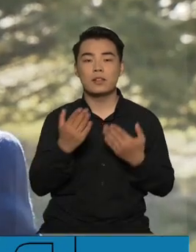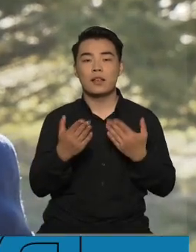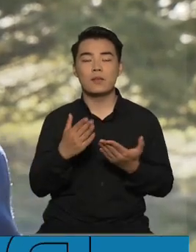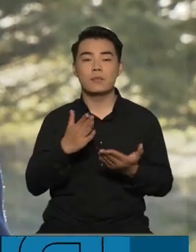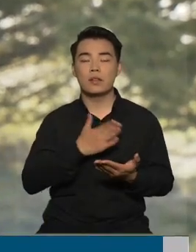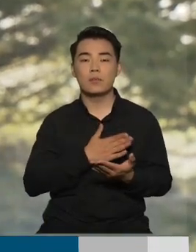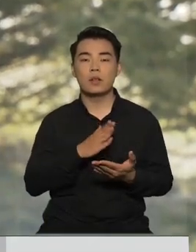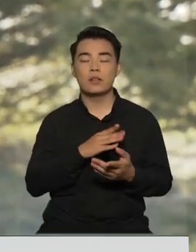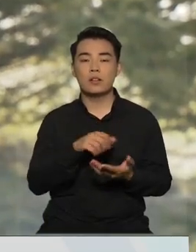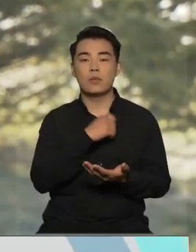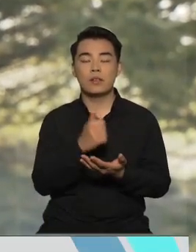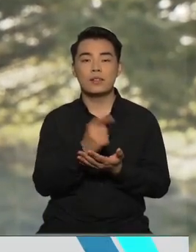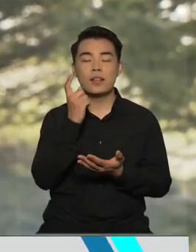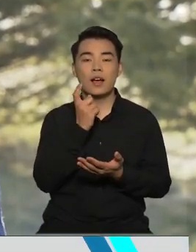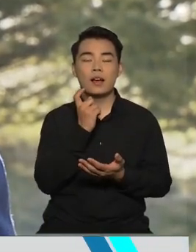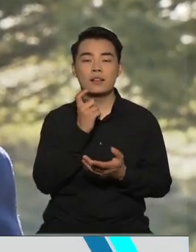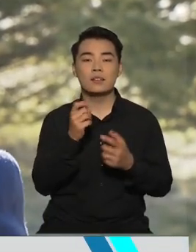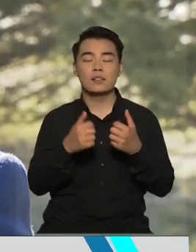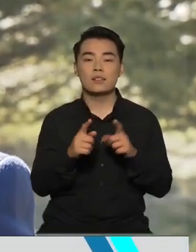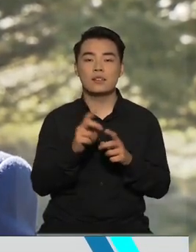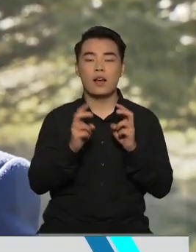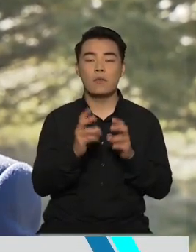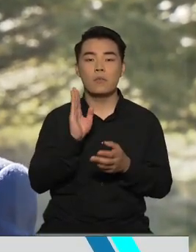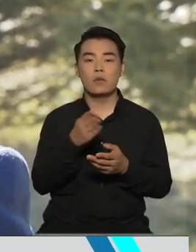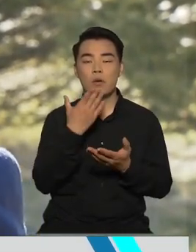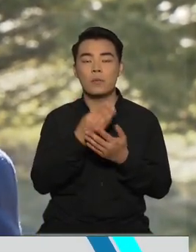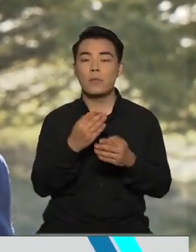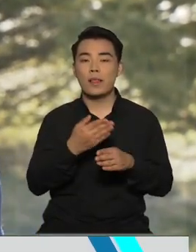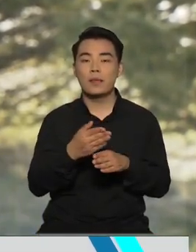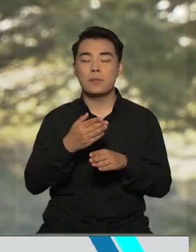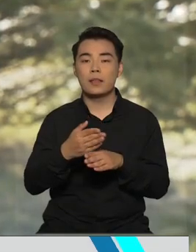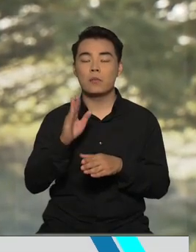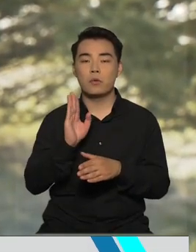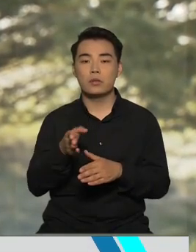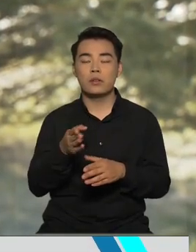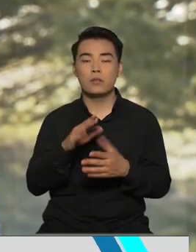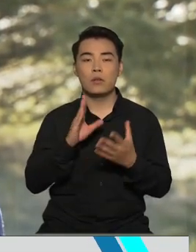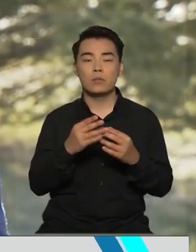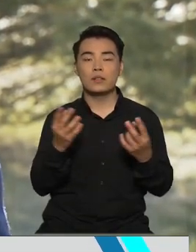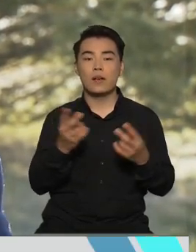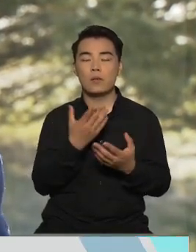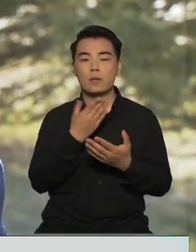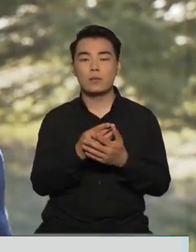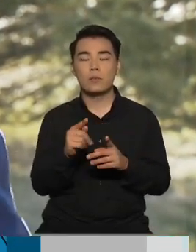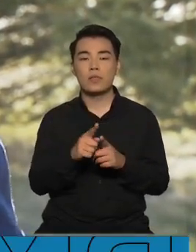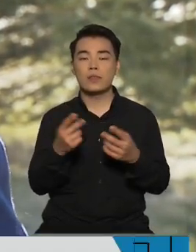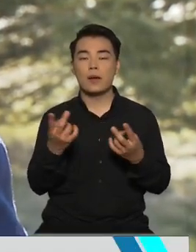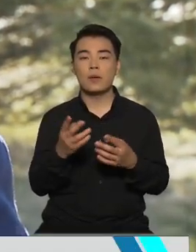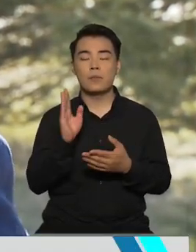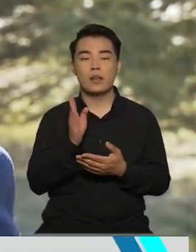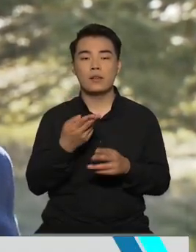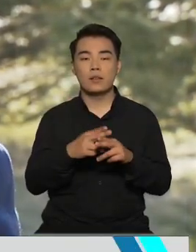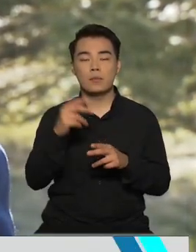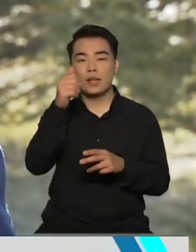например, являетесь руководителем сахарного завода, вы будете вести его постепенно по надобности вашего потребления. То есть, возможно, в этом